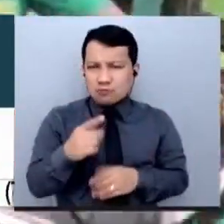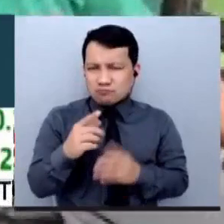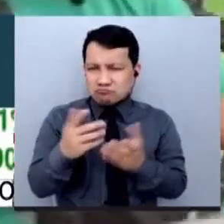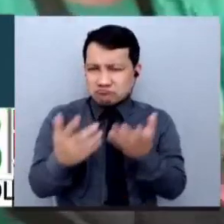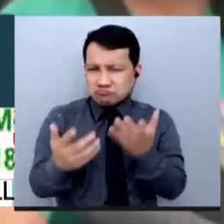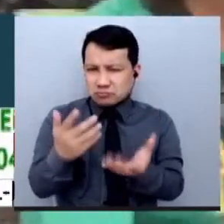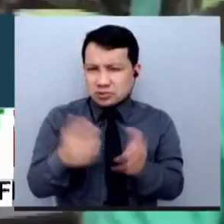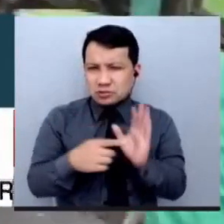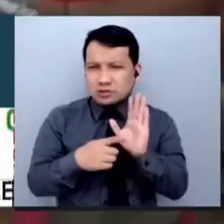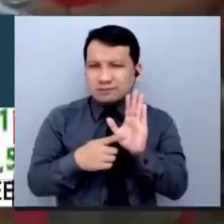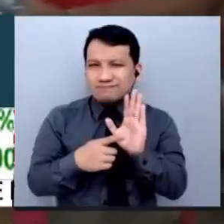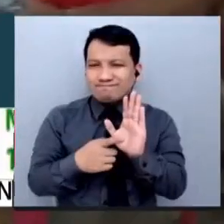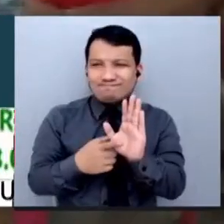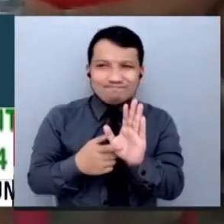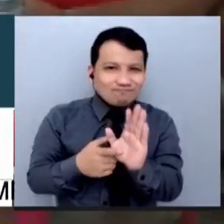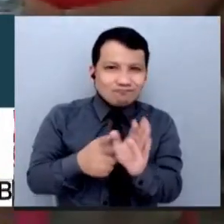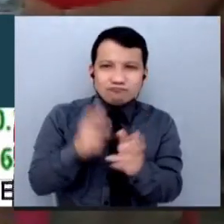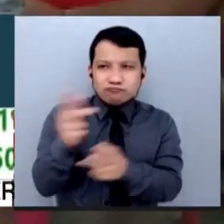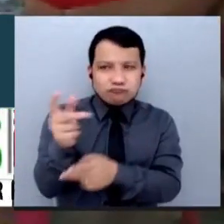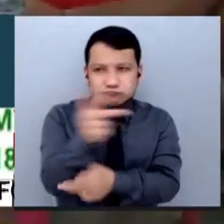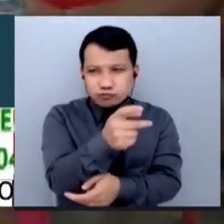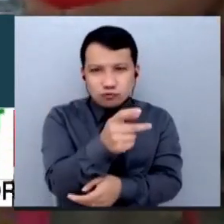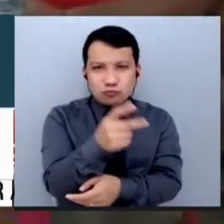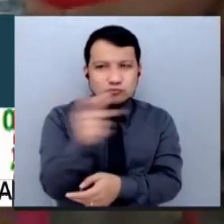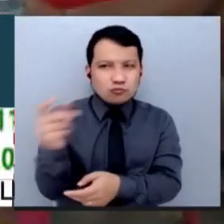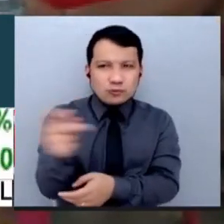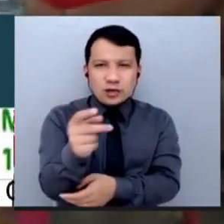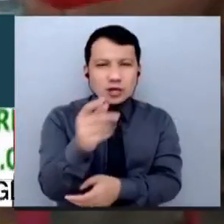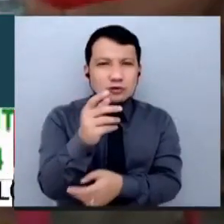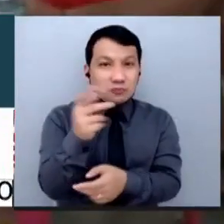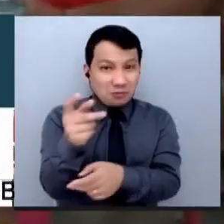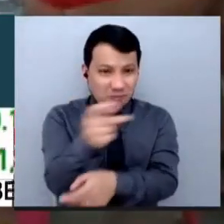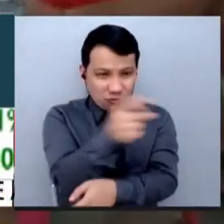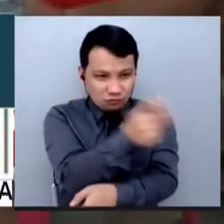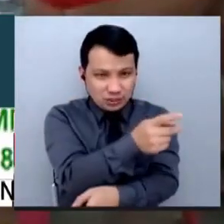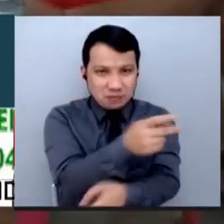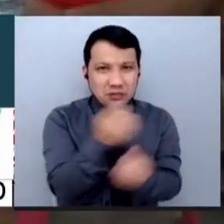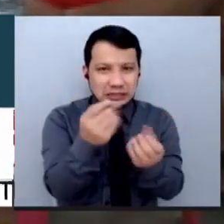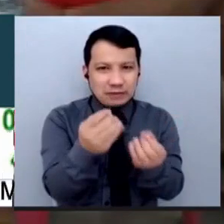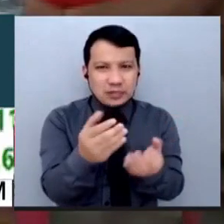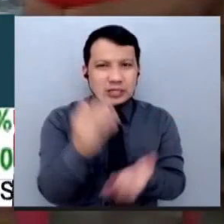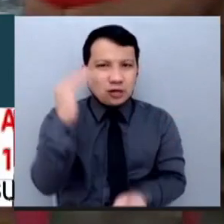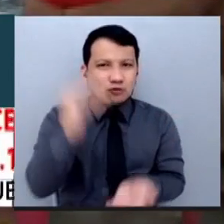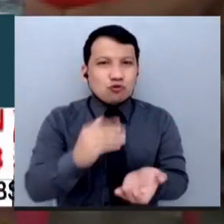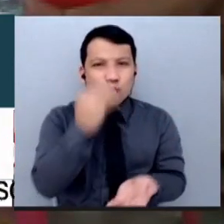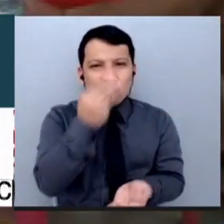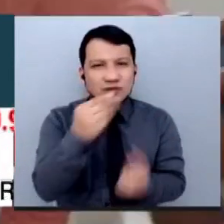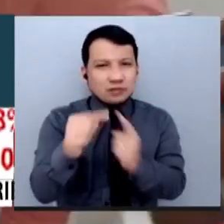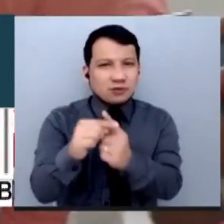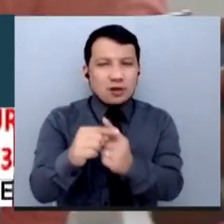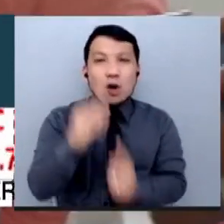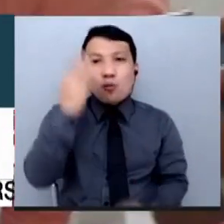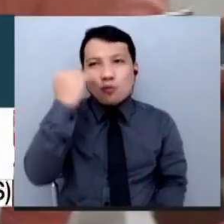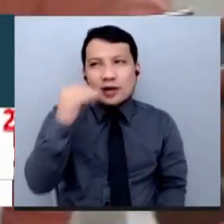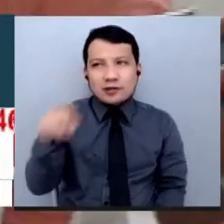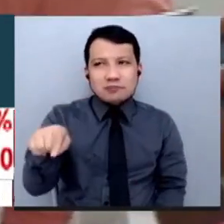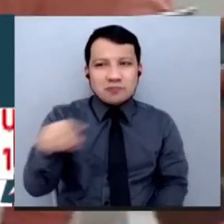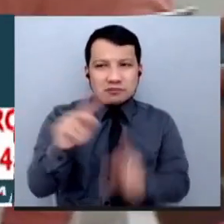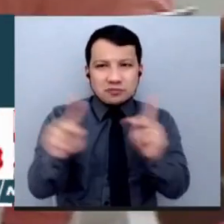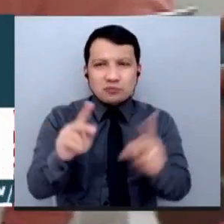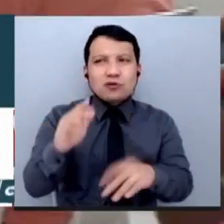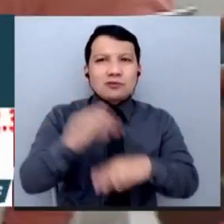kaya bumaba yung cases natin. At yung tao, natuto na rin doon sa laging paalala na